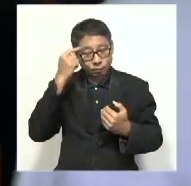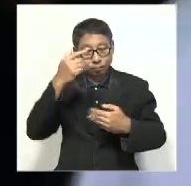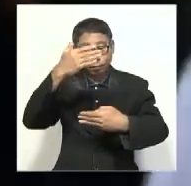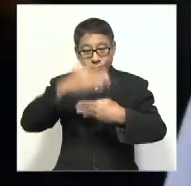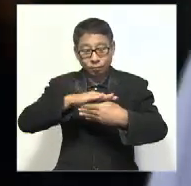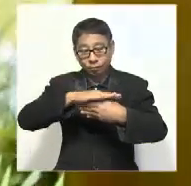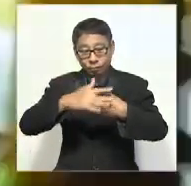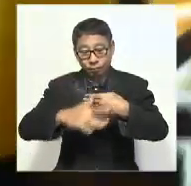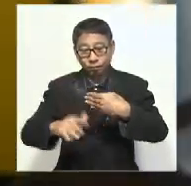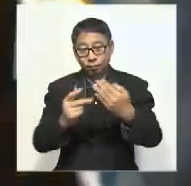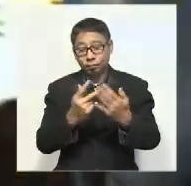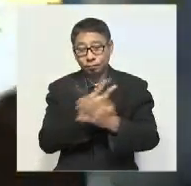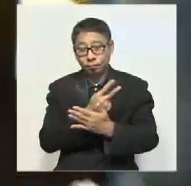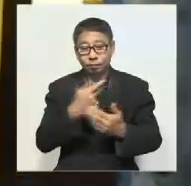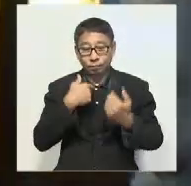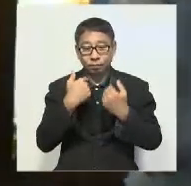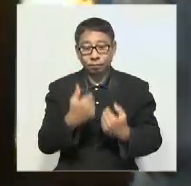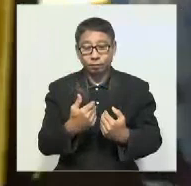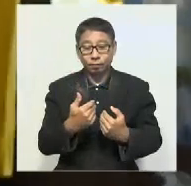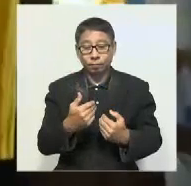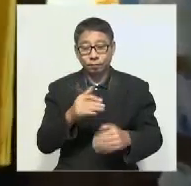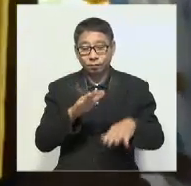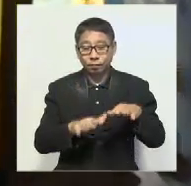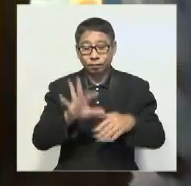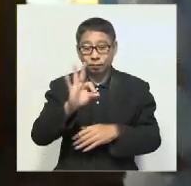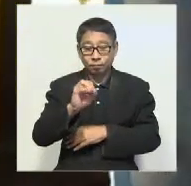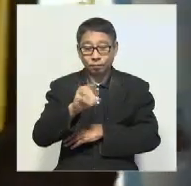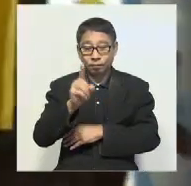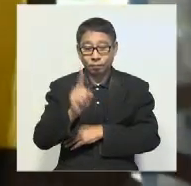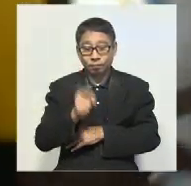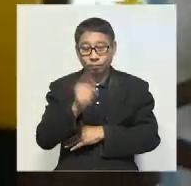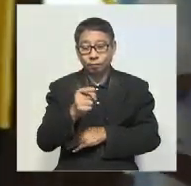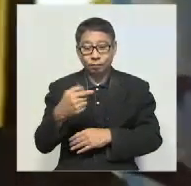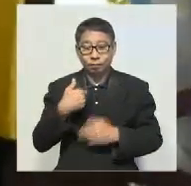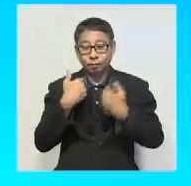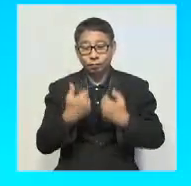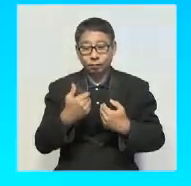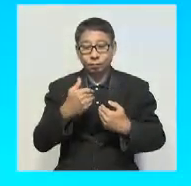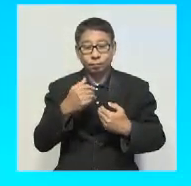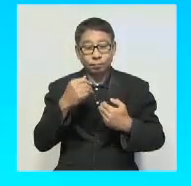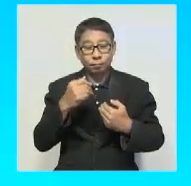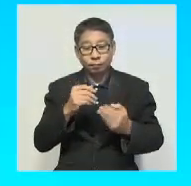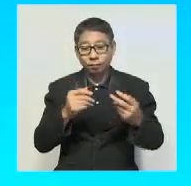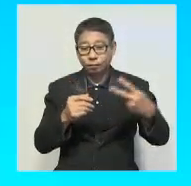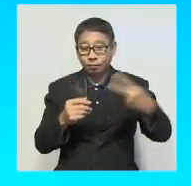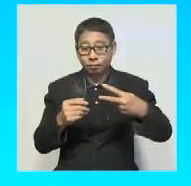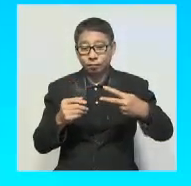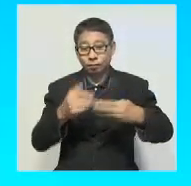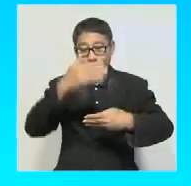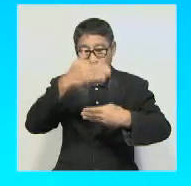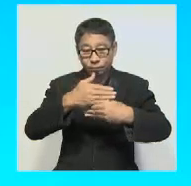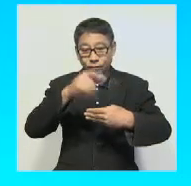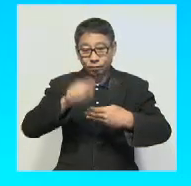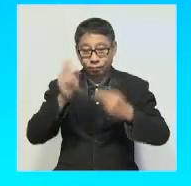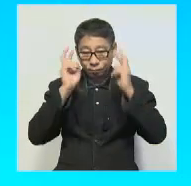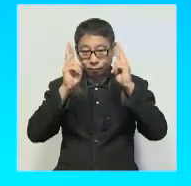เขื่อนศรีนครินทร์ตอนนี้นะคะมีปริมาณน้ำอยู่ที่ร้อยละ91ของความจุเขื่อนซึ่งทั้ง2เขื่อนนี้ต้องเฝ้าระ